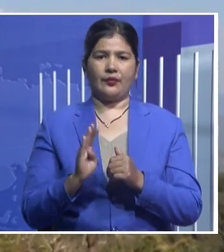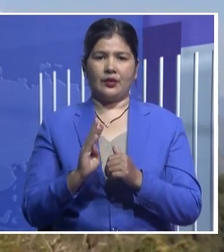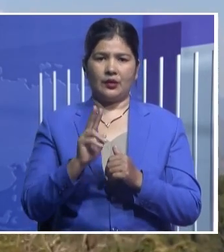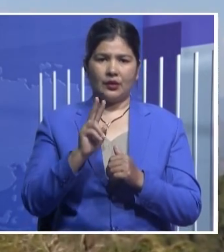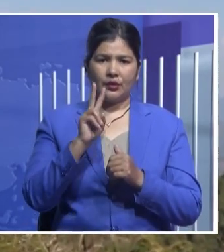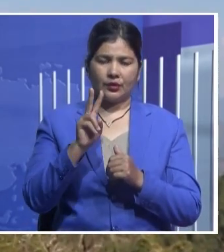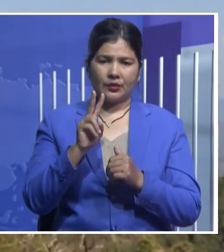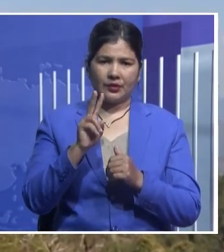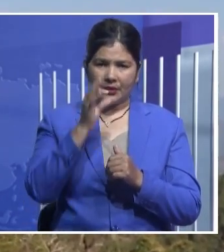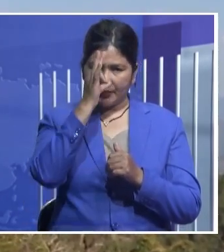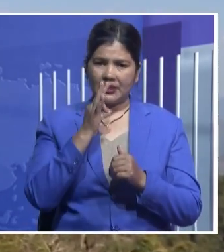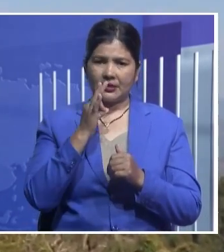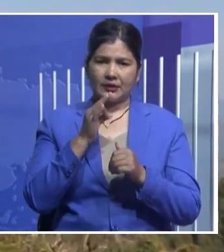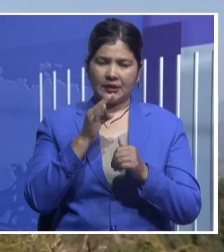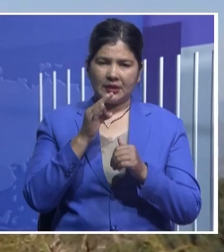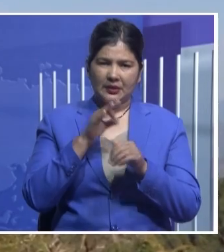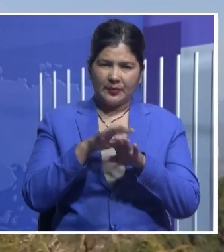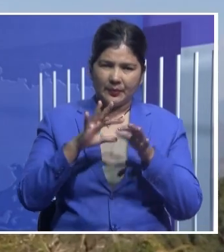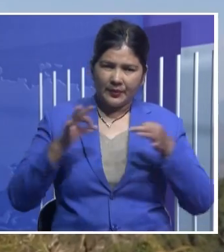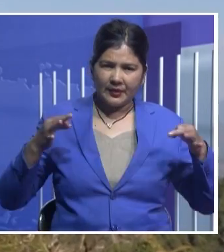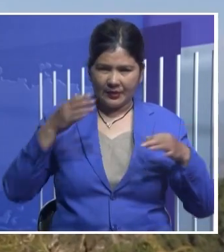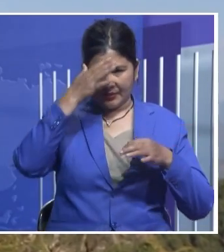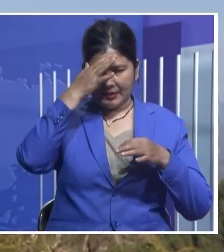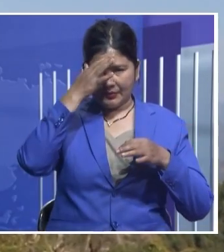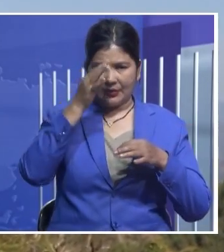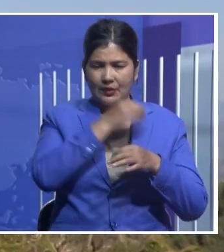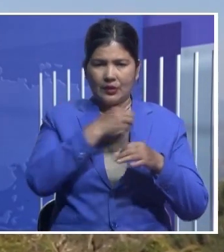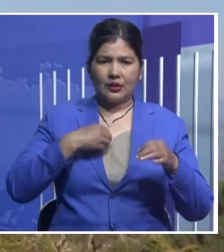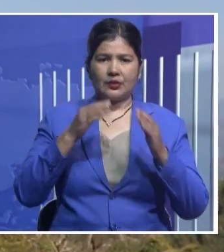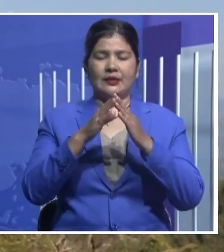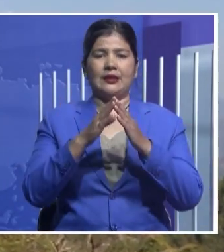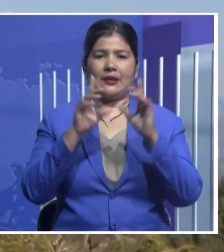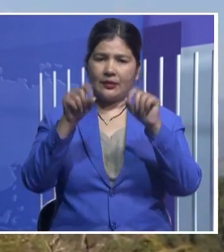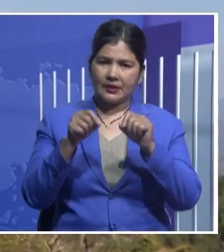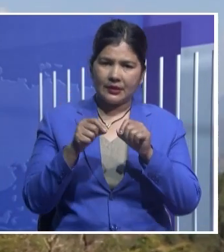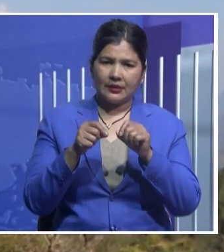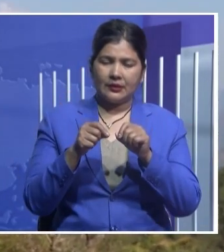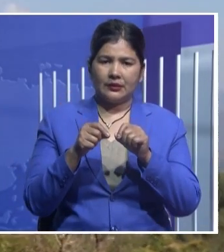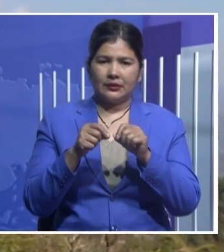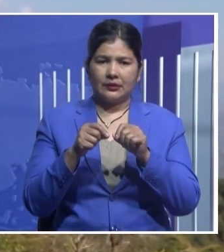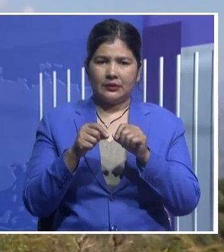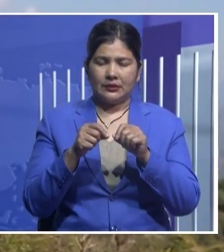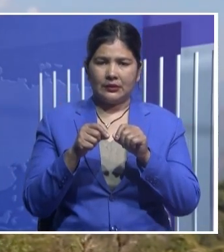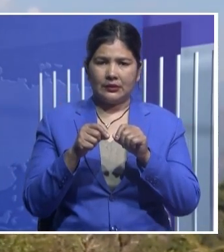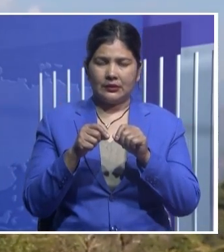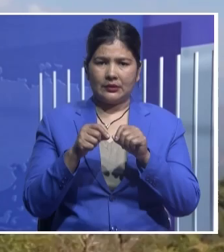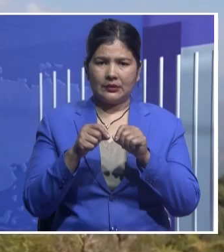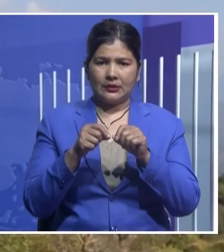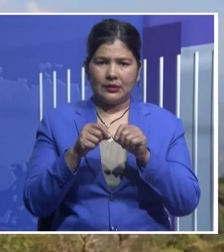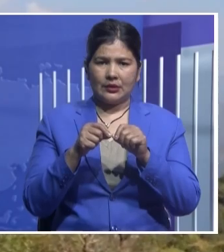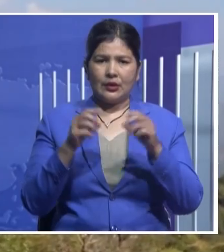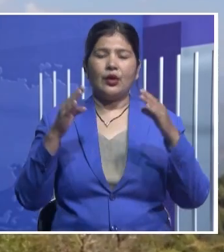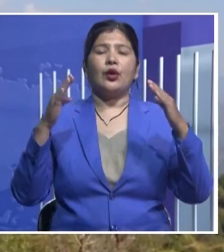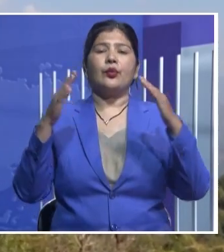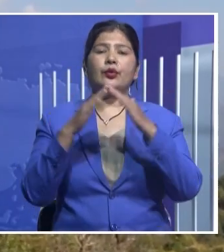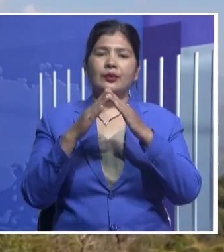विभिन्न रोगका विशेषज्ञहरू, अब त्यसपछि अस्पतालमा पनि अब आवश्यक चाहिँ नि अब पूर्वाधारहरू